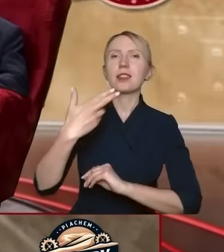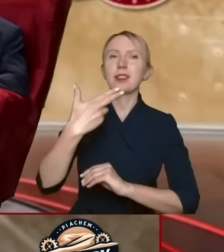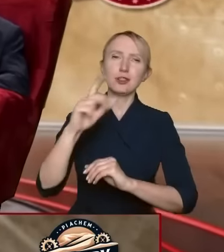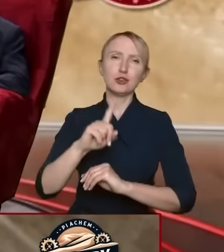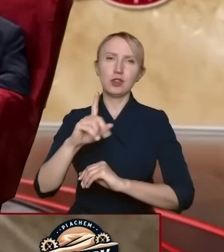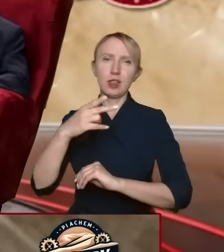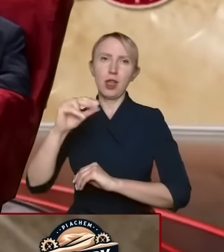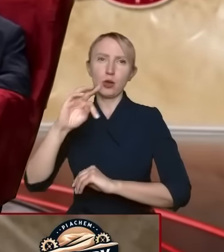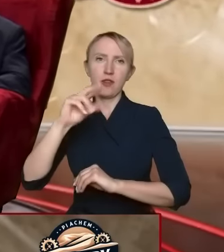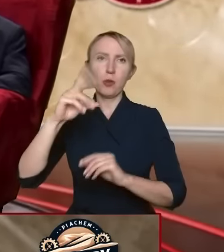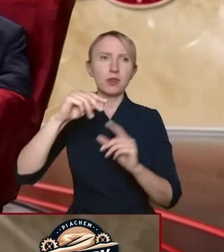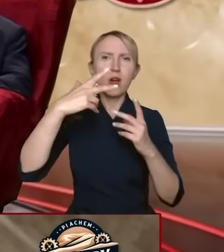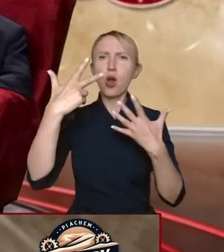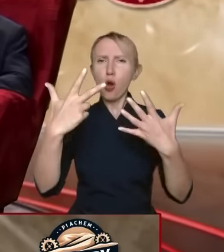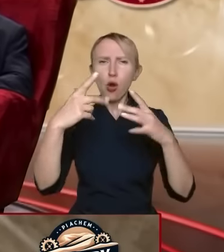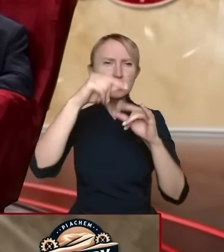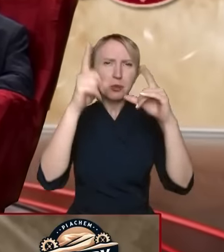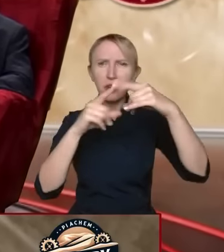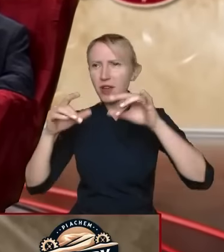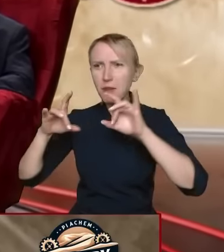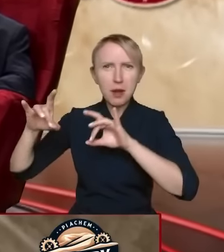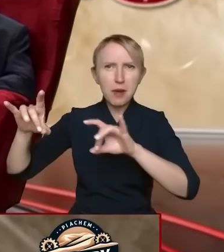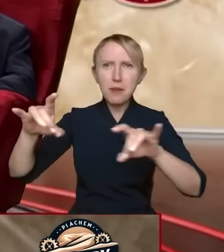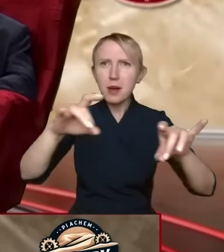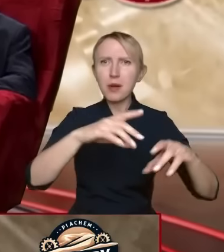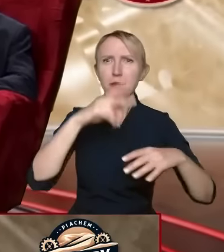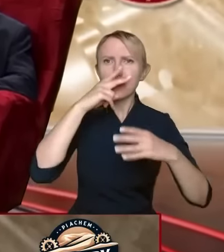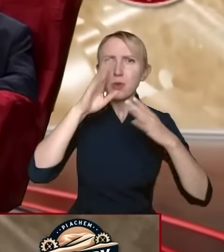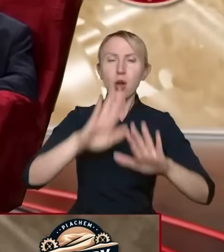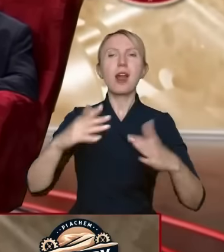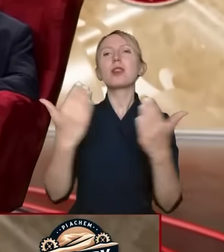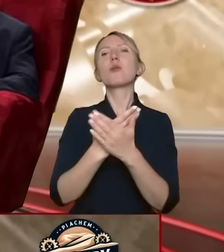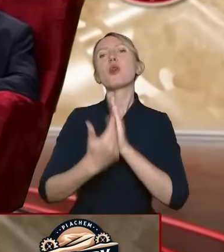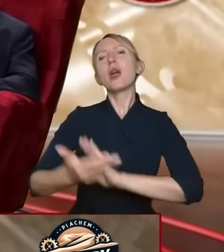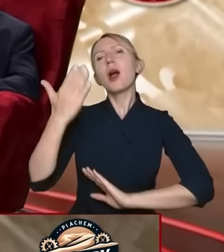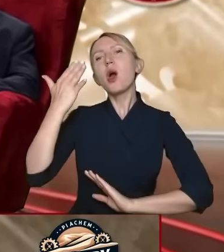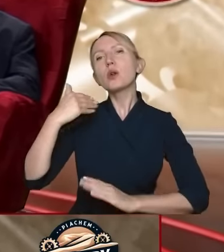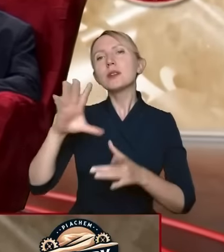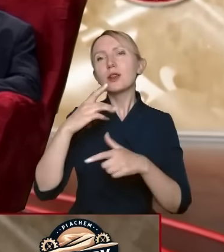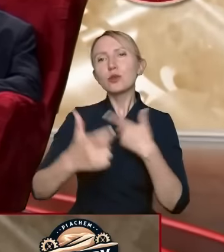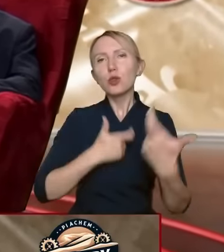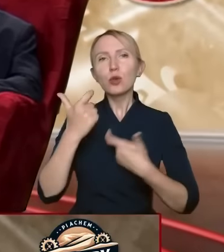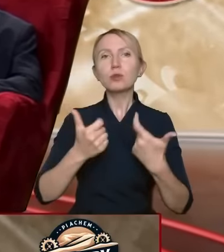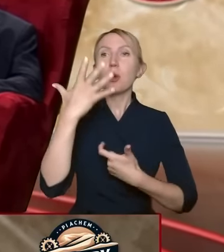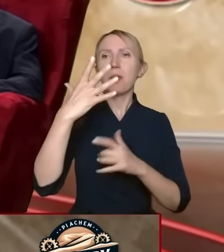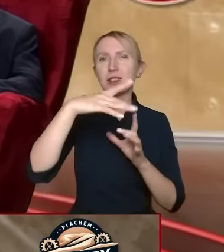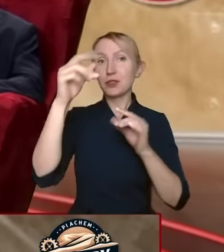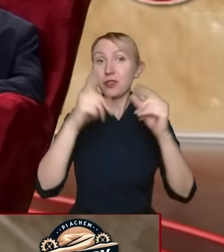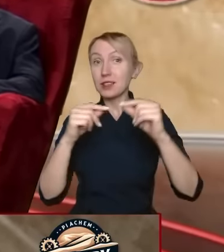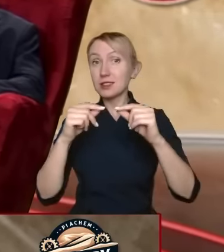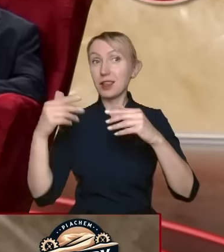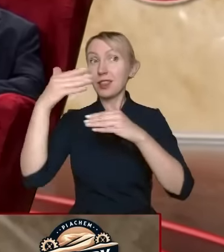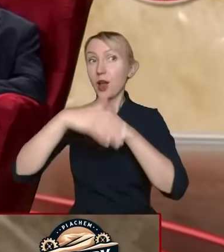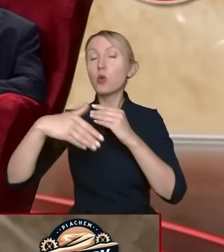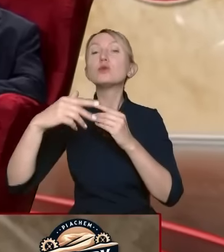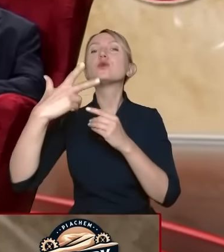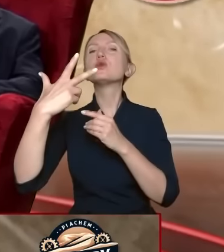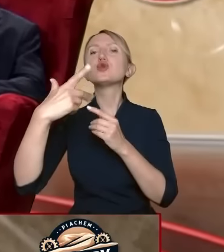biegające po bieżni. Chociaż ostatnio jest moda taka, żeby tam były 5 gwiazdek i 3 koniczynki, ale